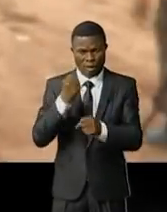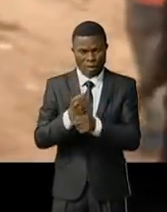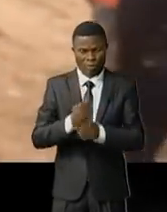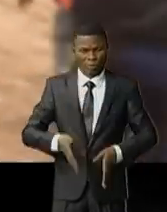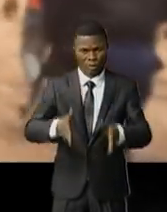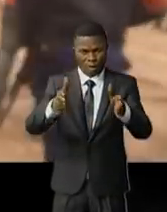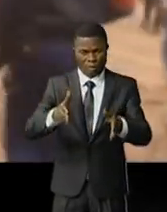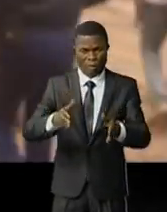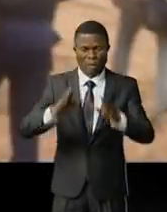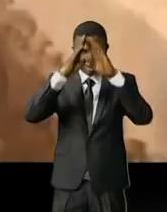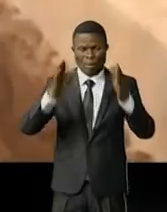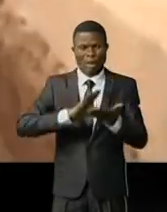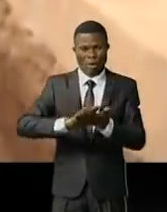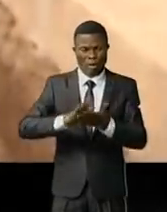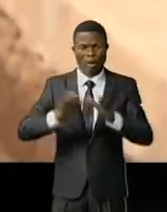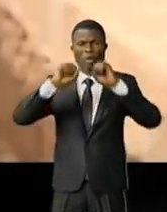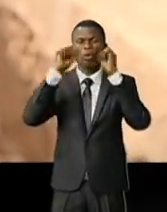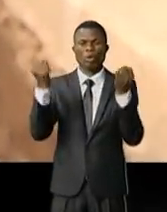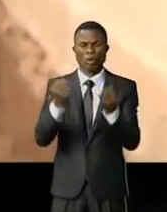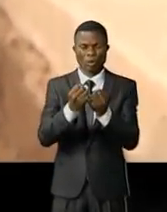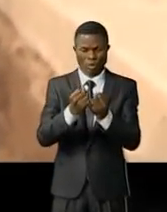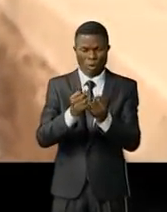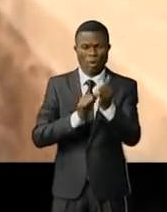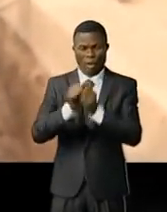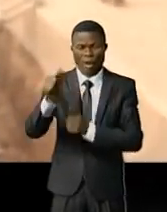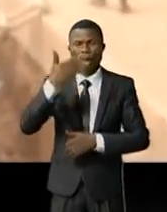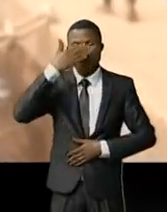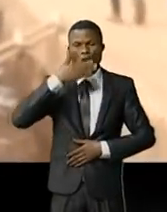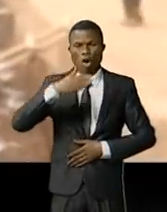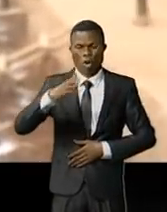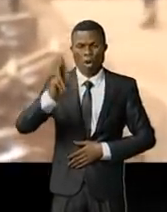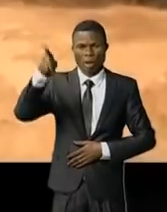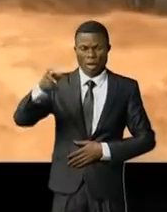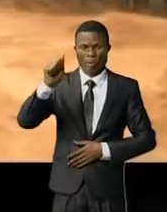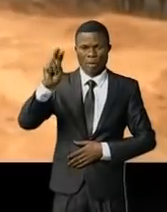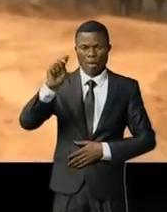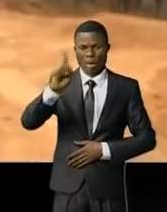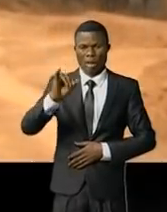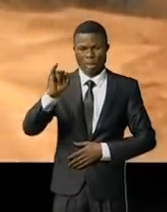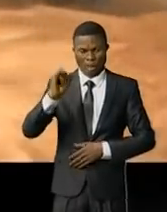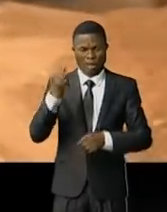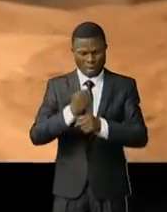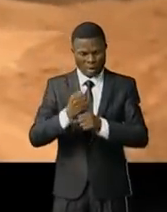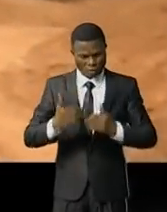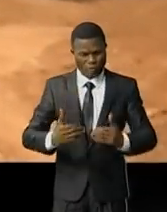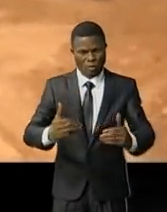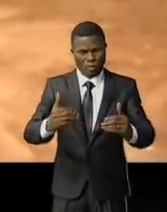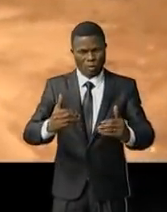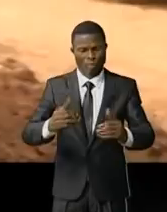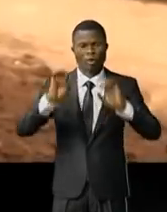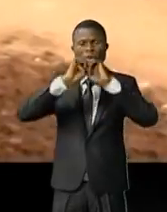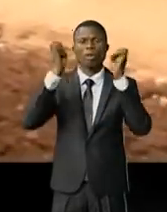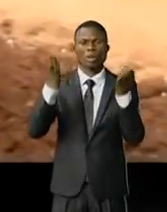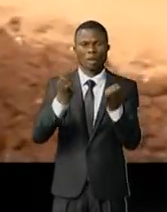routier Maison Blanche Solidarité en passant par l'hôpital de Pansi. Ces travaux sont en cours d'exécution par une